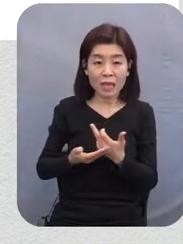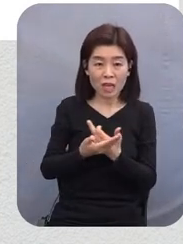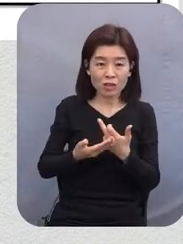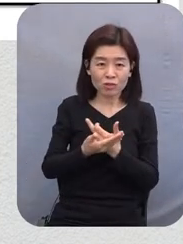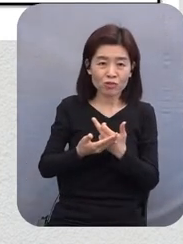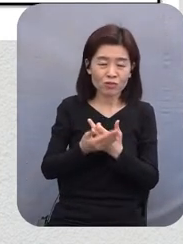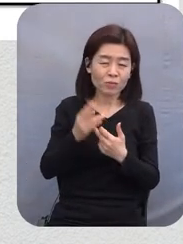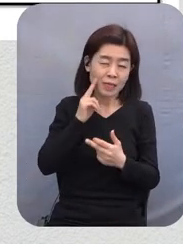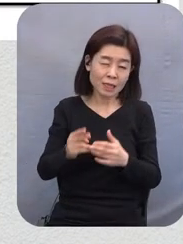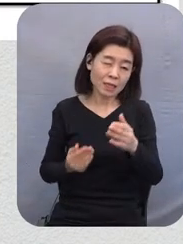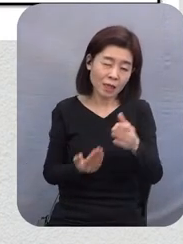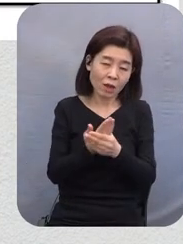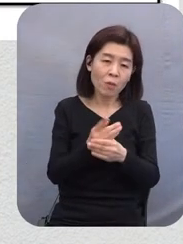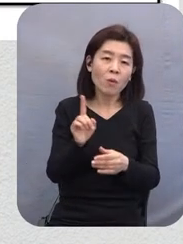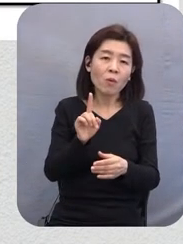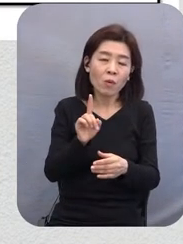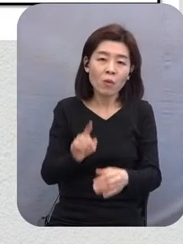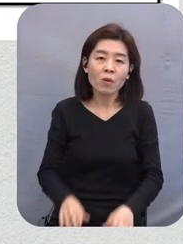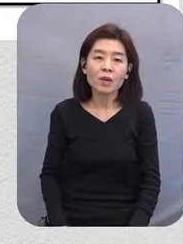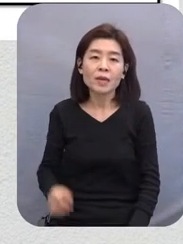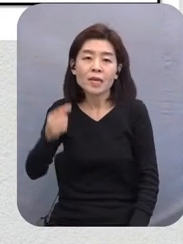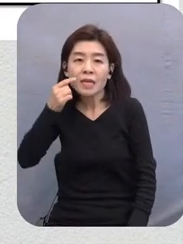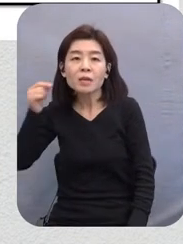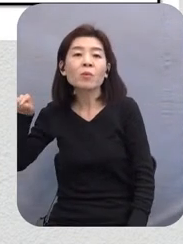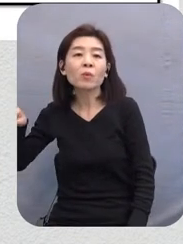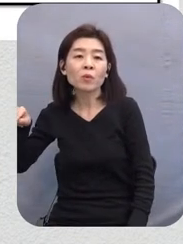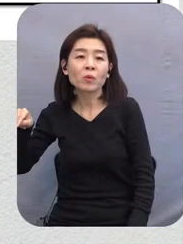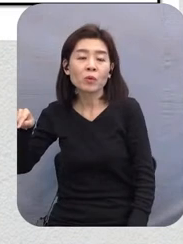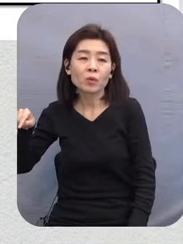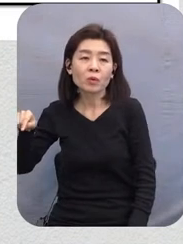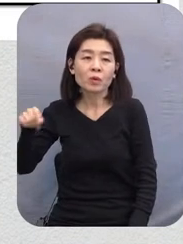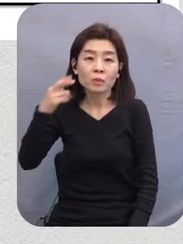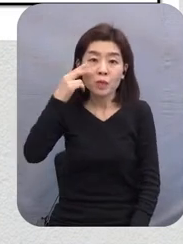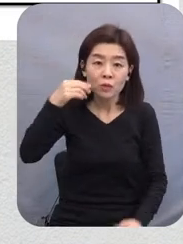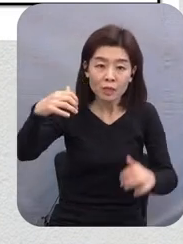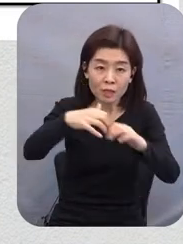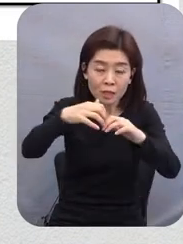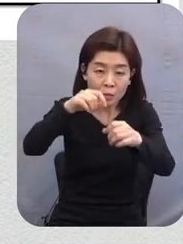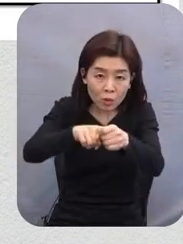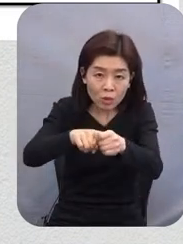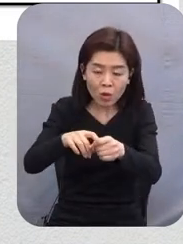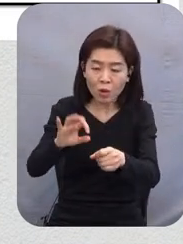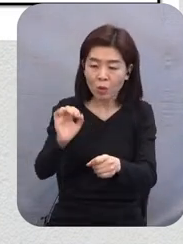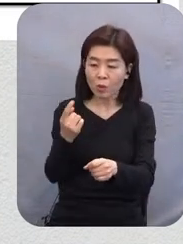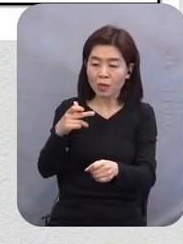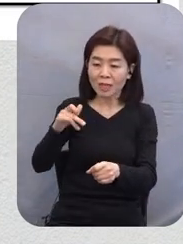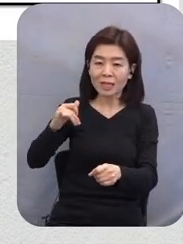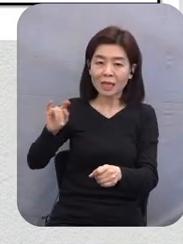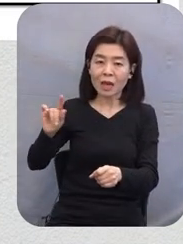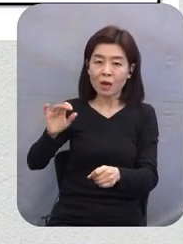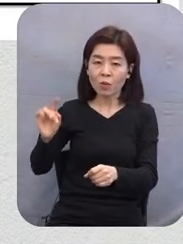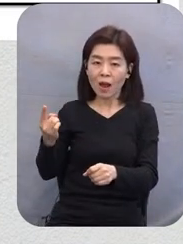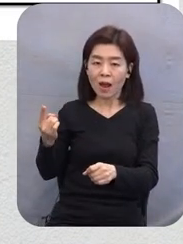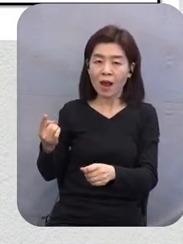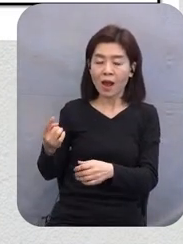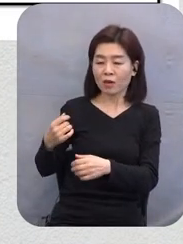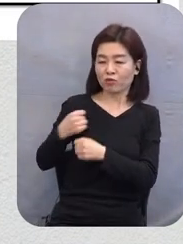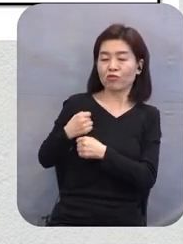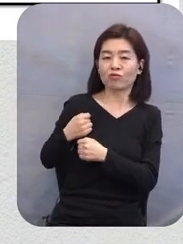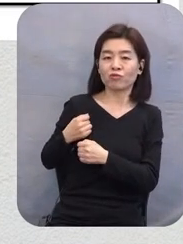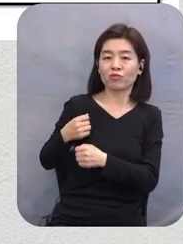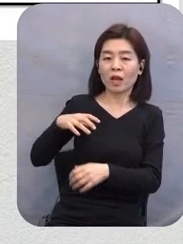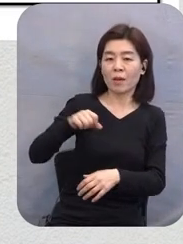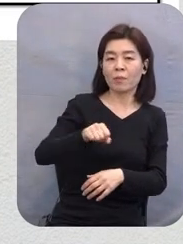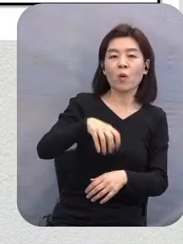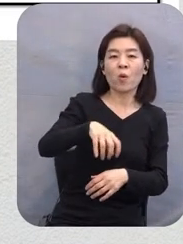제주도는 일본이 미국과 싸우기 위해서 오키나와의 제2전선으로 만들었던 군사기지였고 이후에는